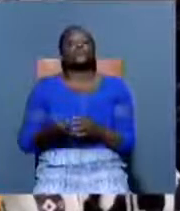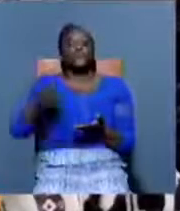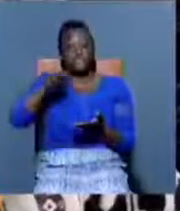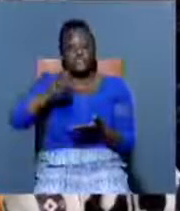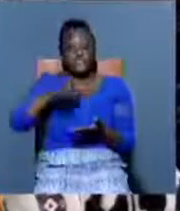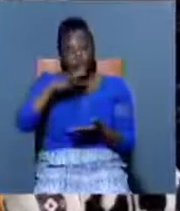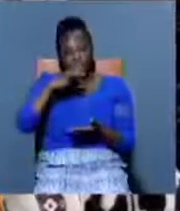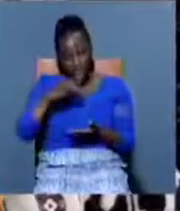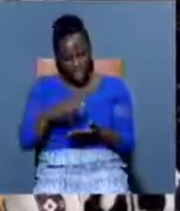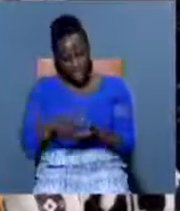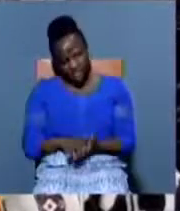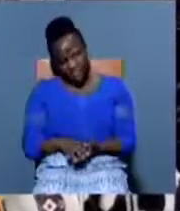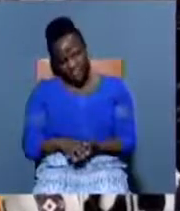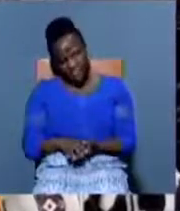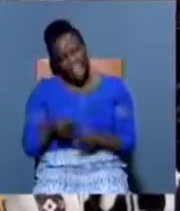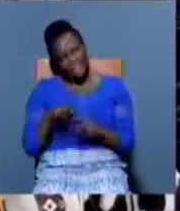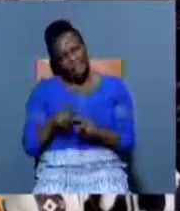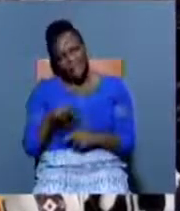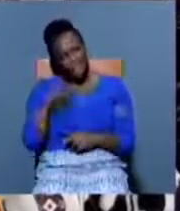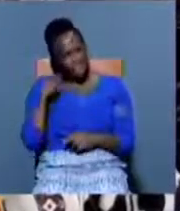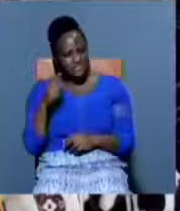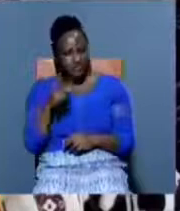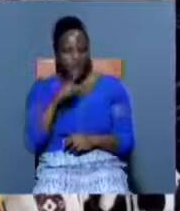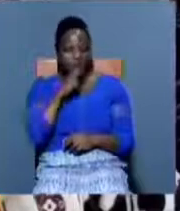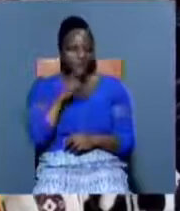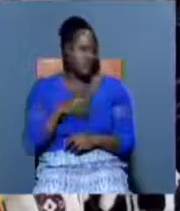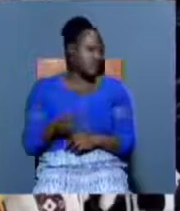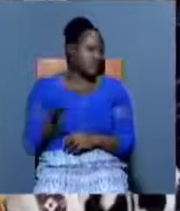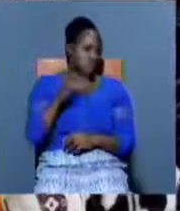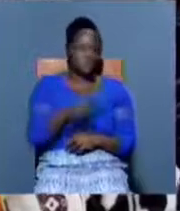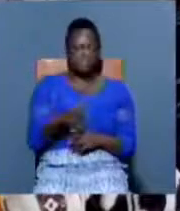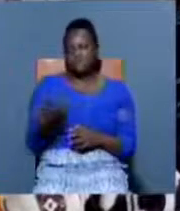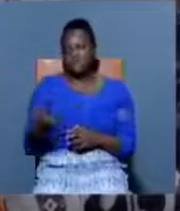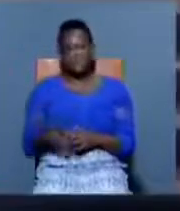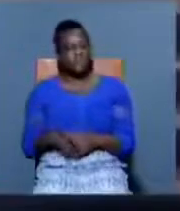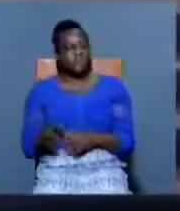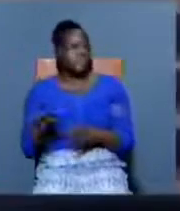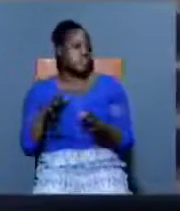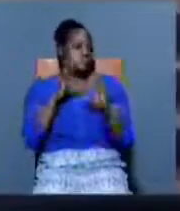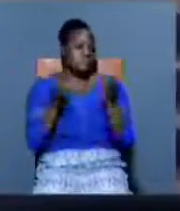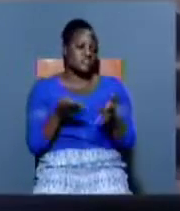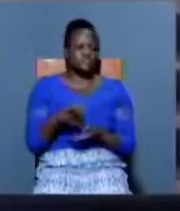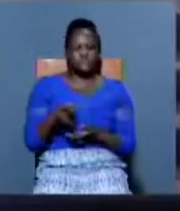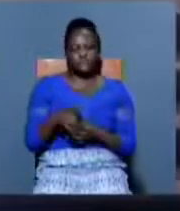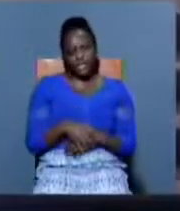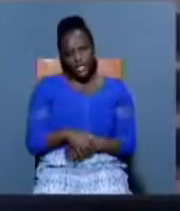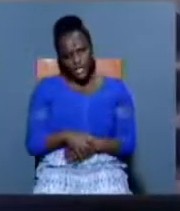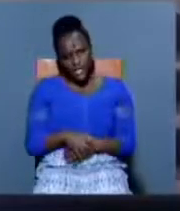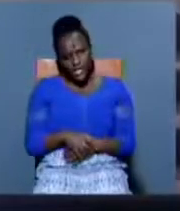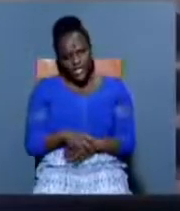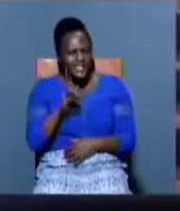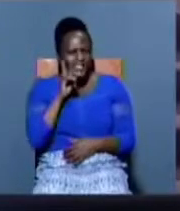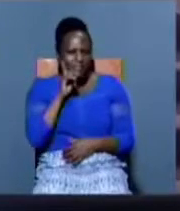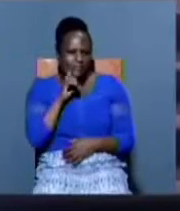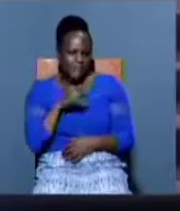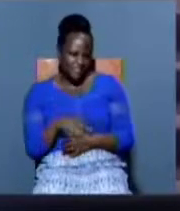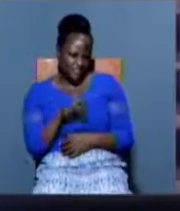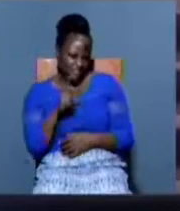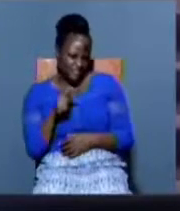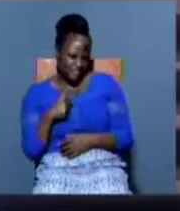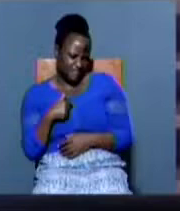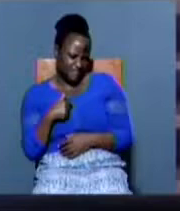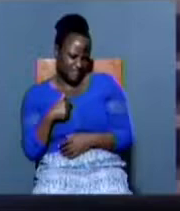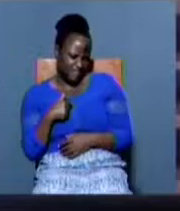hapo sebleni amekaa, wewe mwanaume ndio unaanza. Yaani siku ya leo imeenda vibaya. Hii dunia sijui inafanya. Sasa mama anaanza kujiuliza, mimi Mere, huyu ni Vero